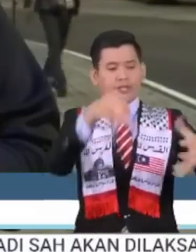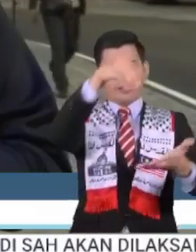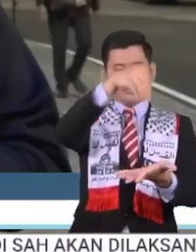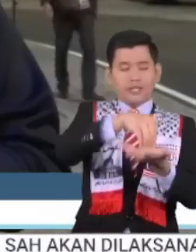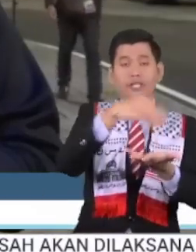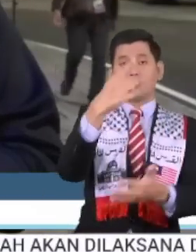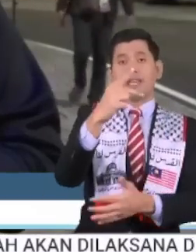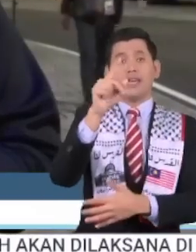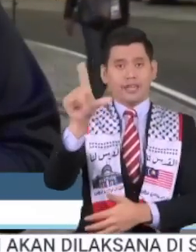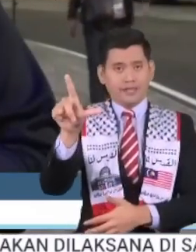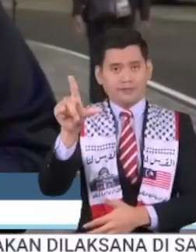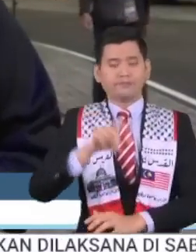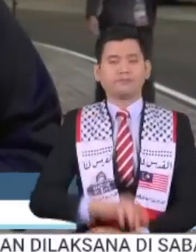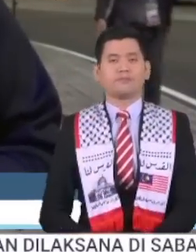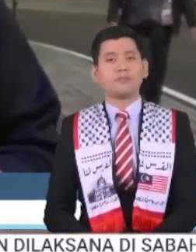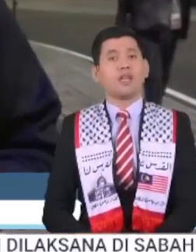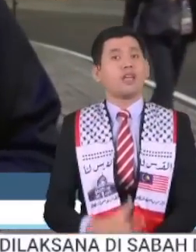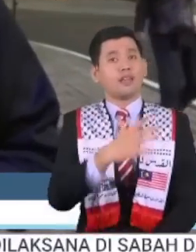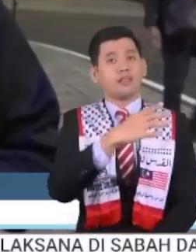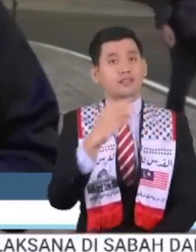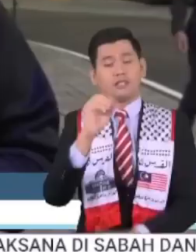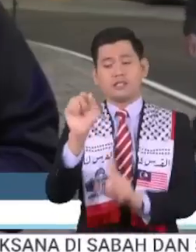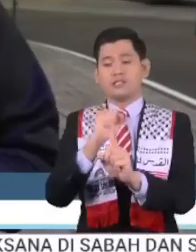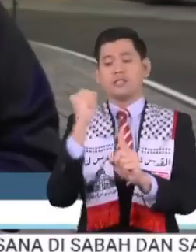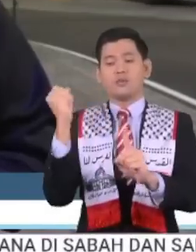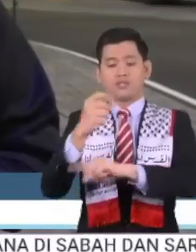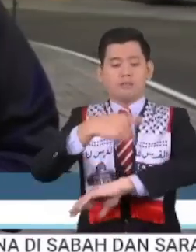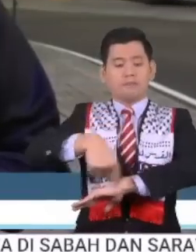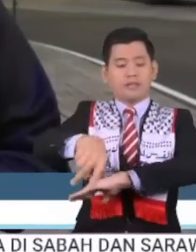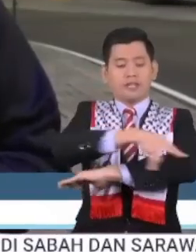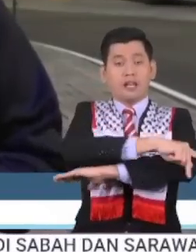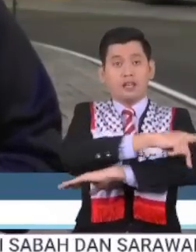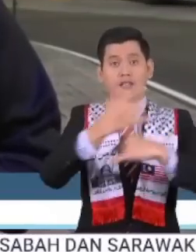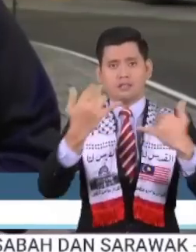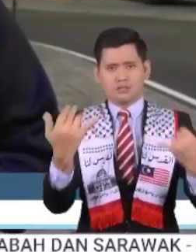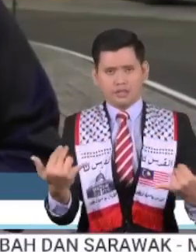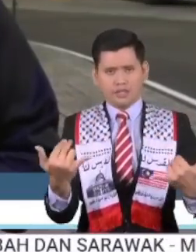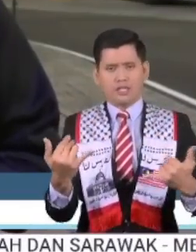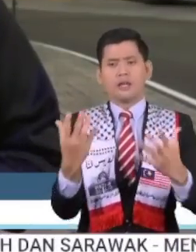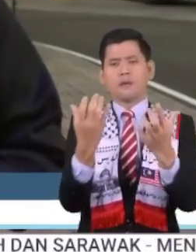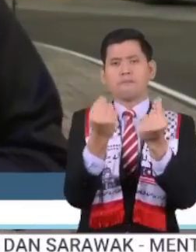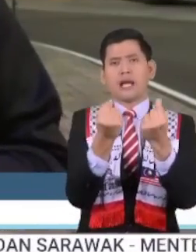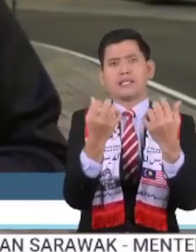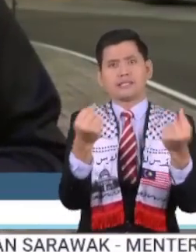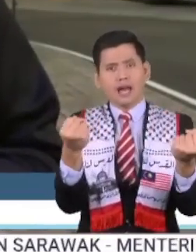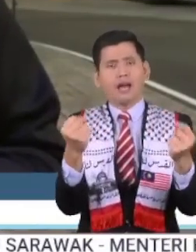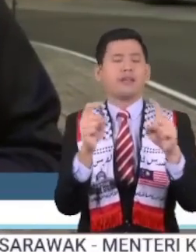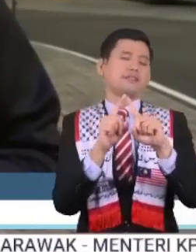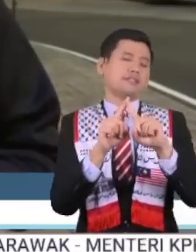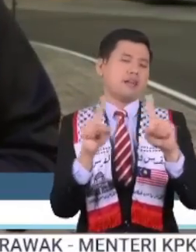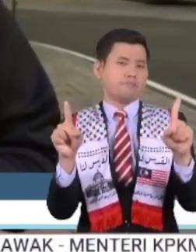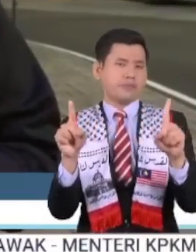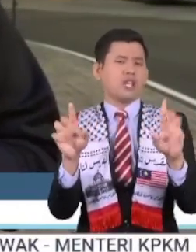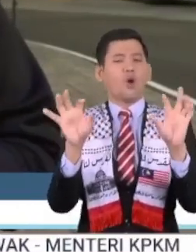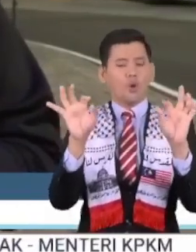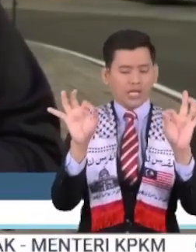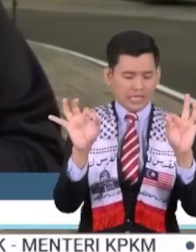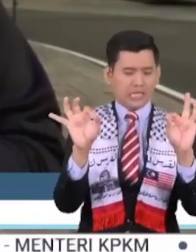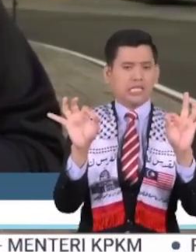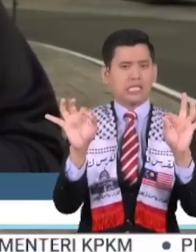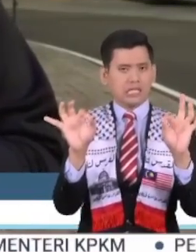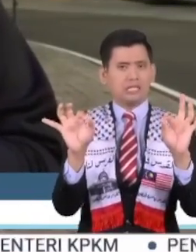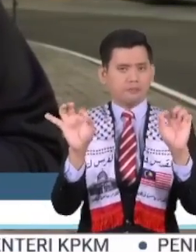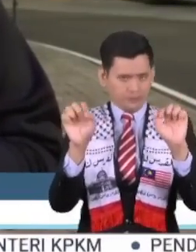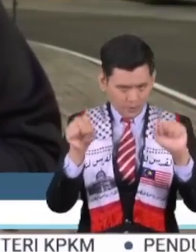negara. Manakala keadaan padang pada hari ini sedikit basah, namun segalanya kelihatan begitu